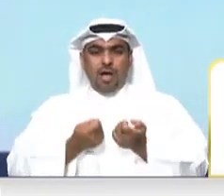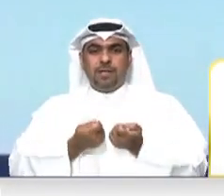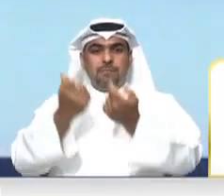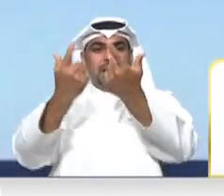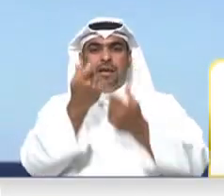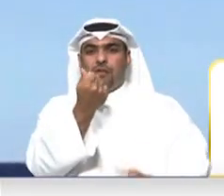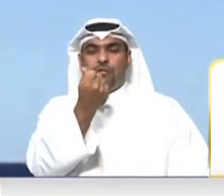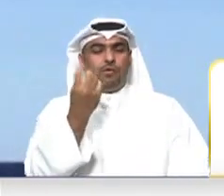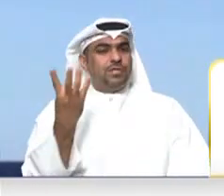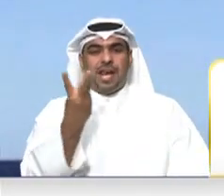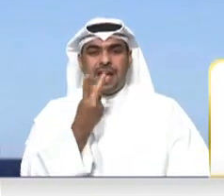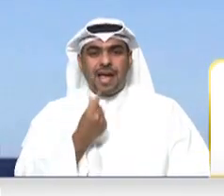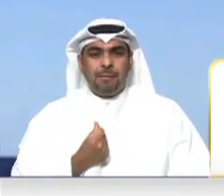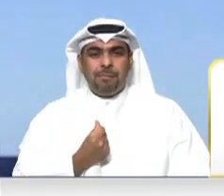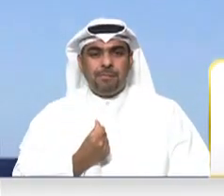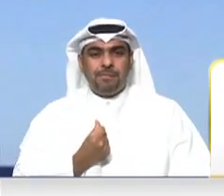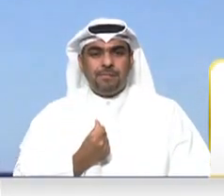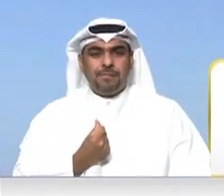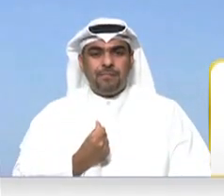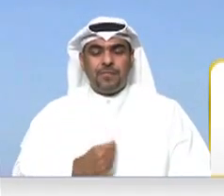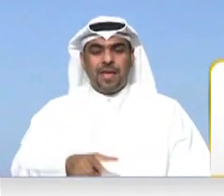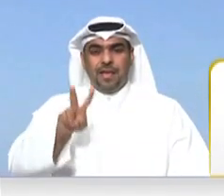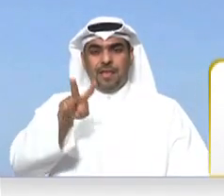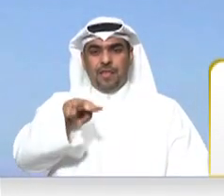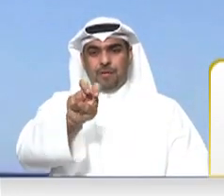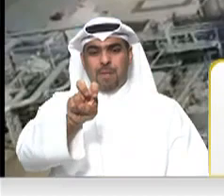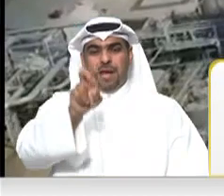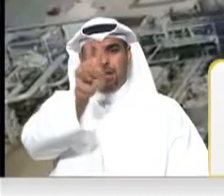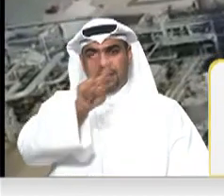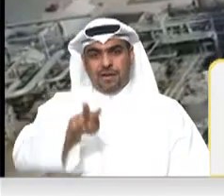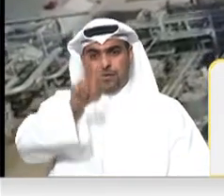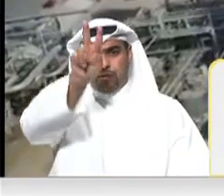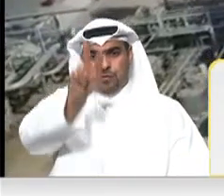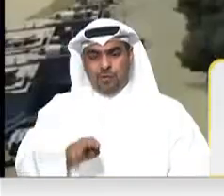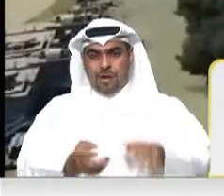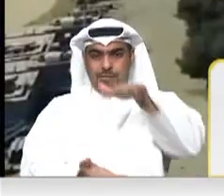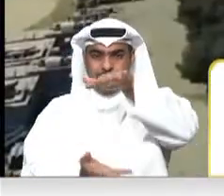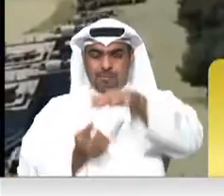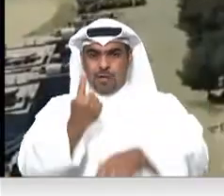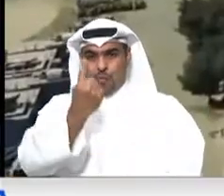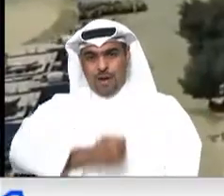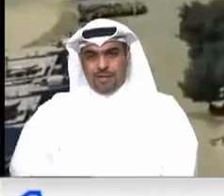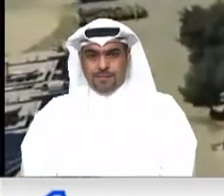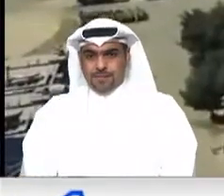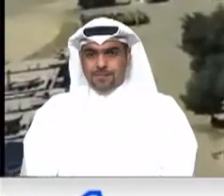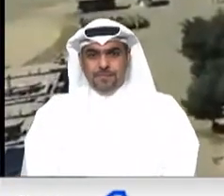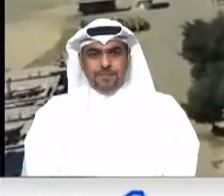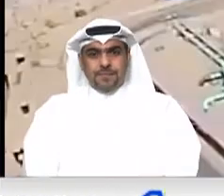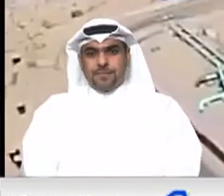83 سنتا ليبلغ عند التسوية 80 دولارا و6 سنتات للبرميل.